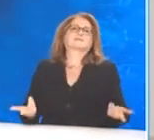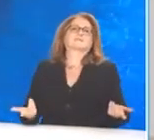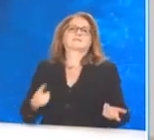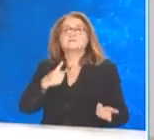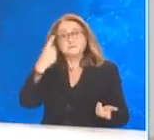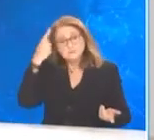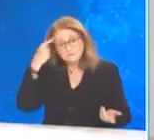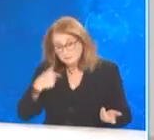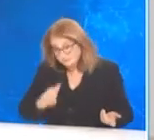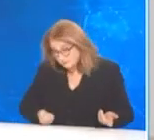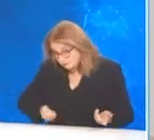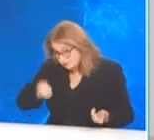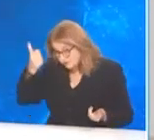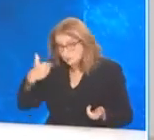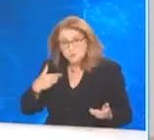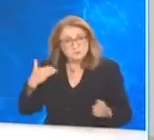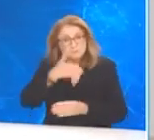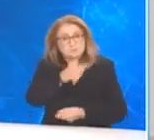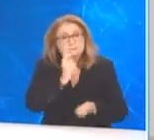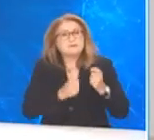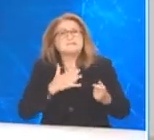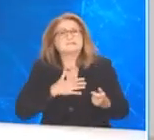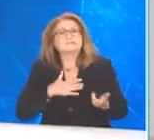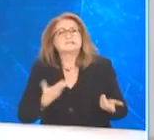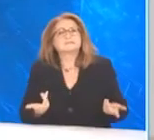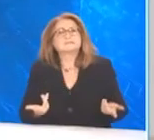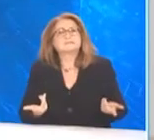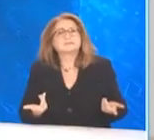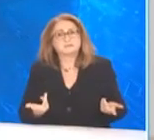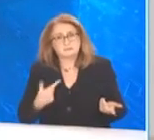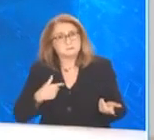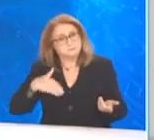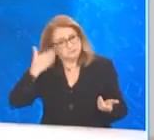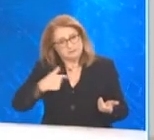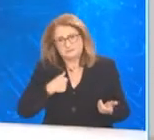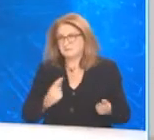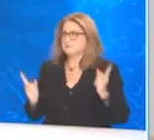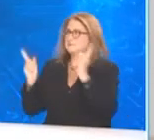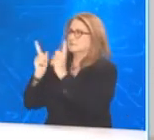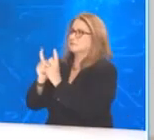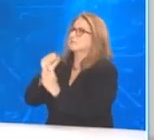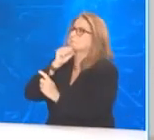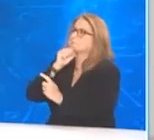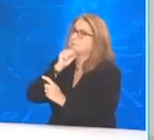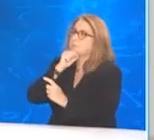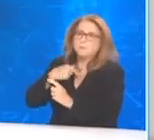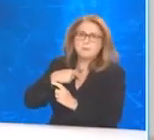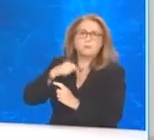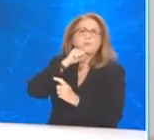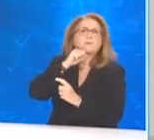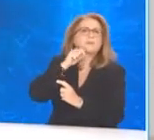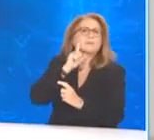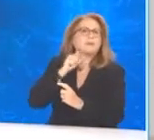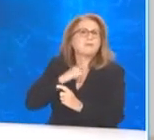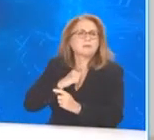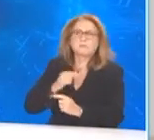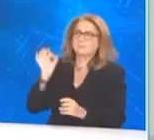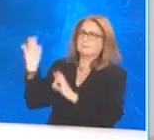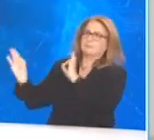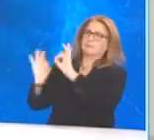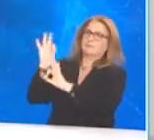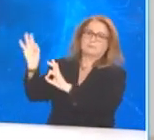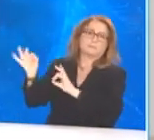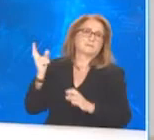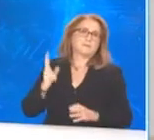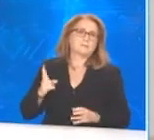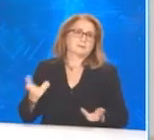βασικότερο, για όλους τους οποίους ερχόμαστε σε επαφή. Και ειδικά τους παππούδες μας, τις γιαγιάδες μας, εκείνους τους ανθρώπους πραγματικά κινδυνεύουν. Άρα